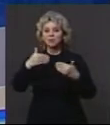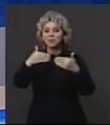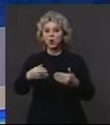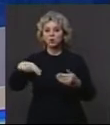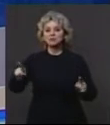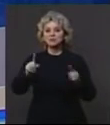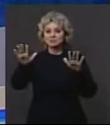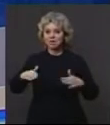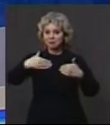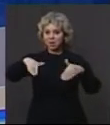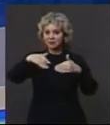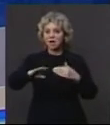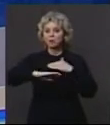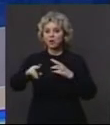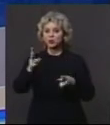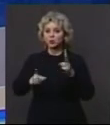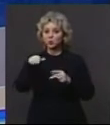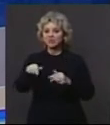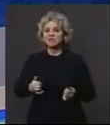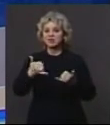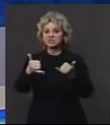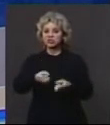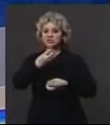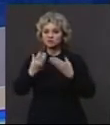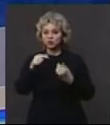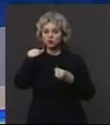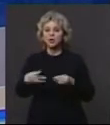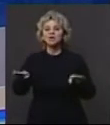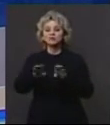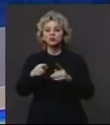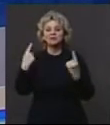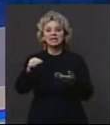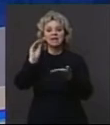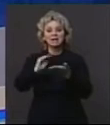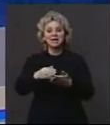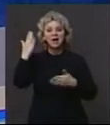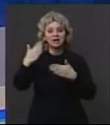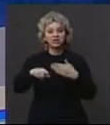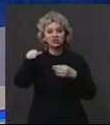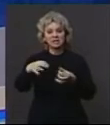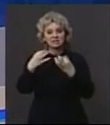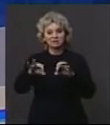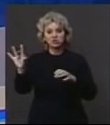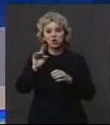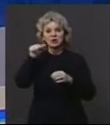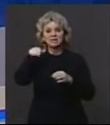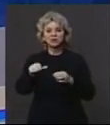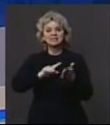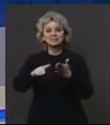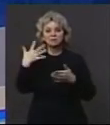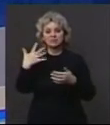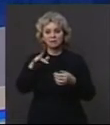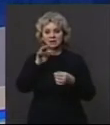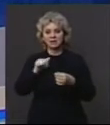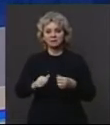роты бессмертного полка, полевой кухни и, конечно, возложением цветов. Все-таки великая дата. Окончательному освобождению Ростова